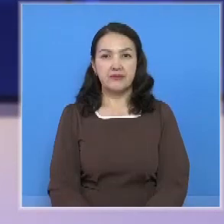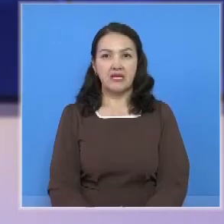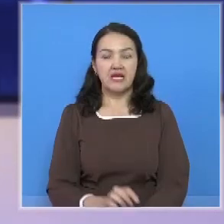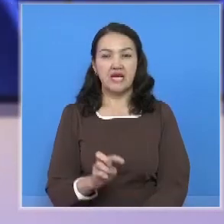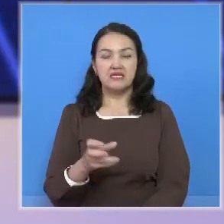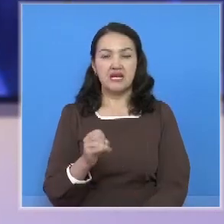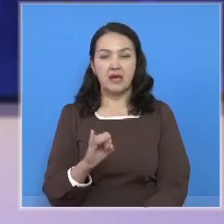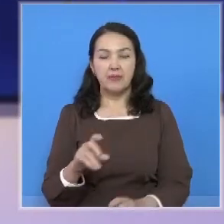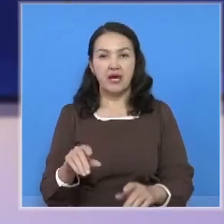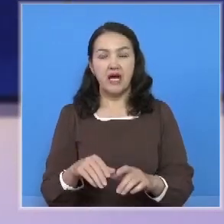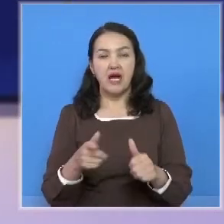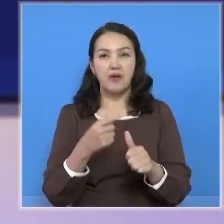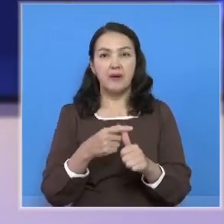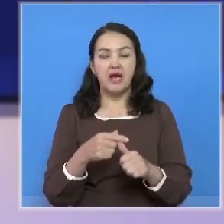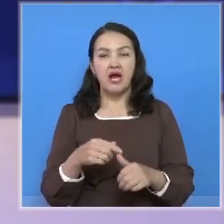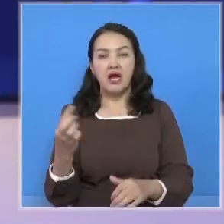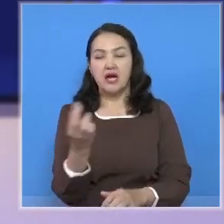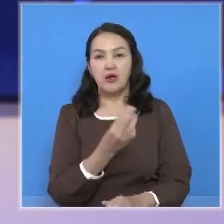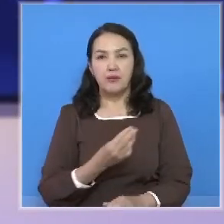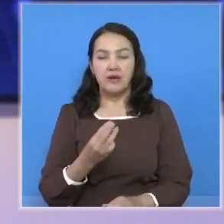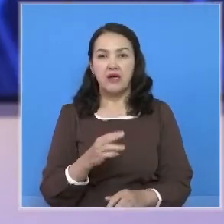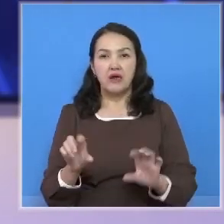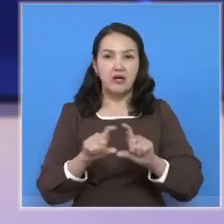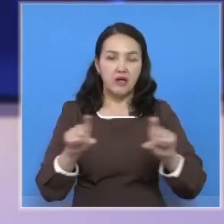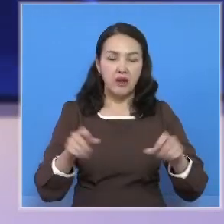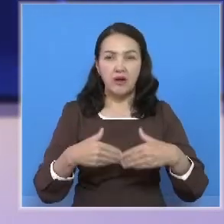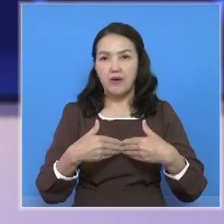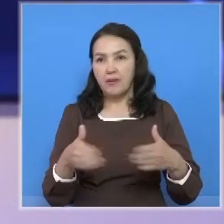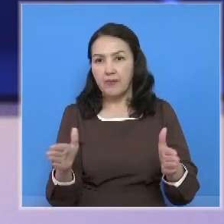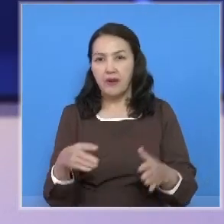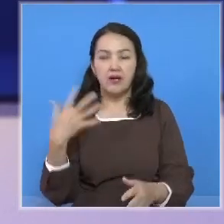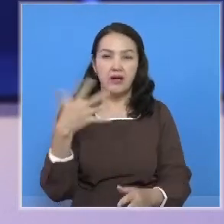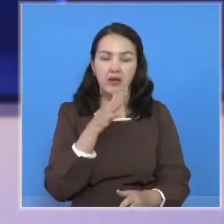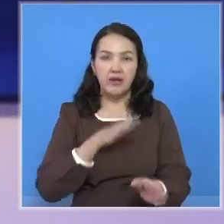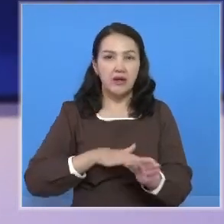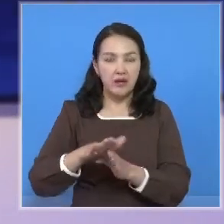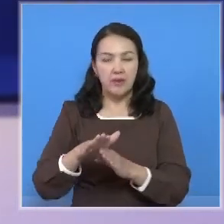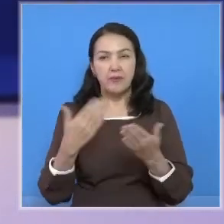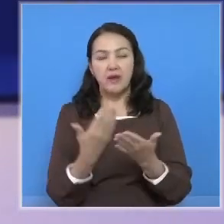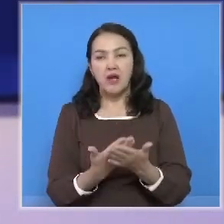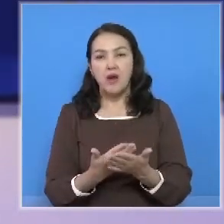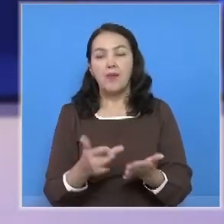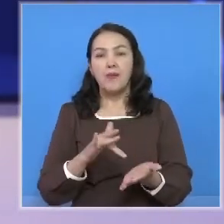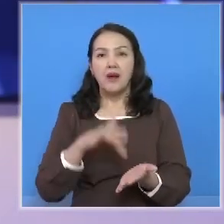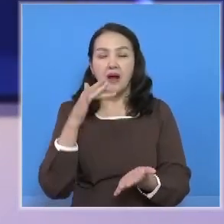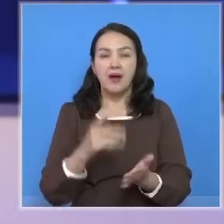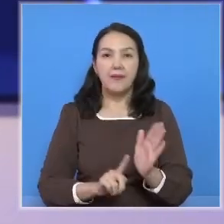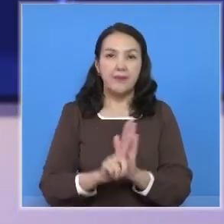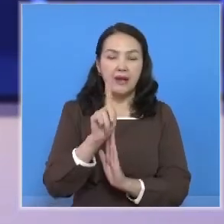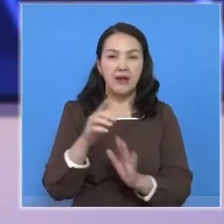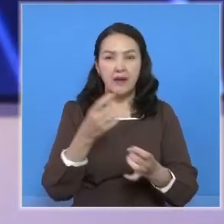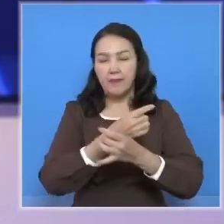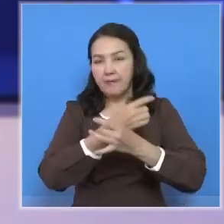Қазанға Тілепбергенұлы атындағы Шалқар аудандық саз мектебінің ашылғанына 50 жыл толды. Қазыналы орда төрінен басталған